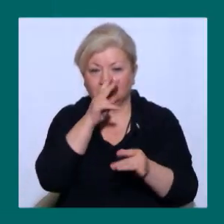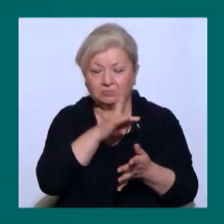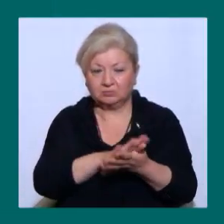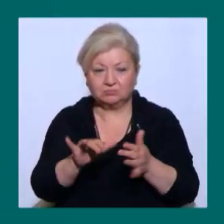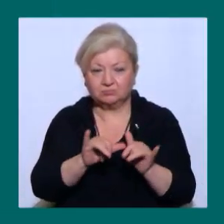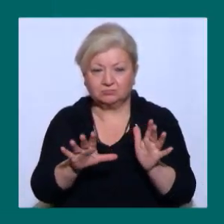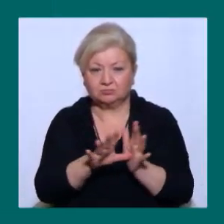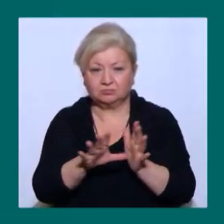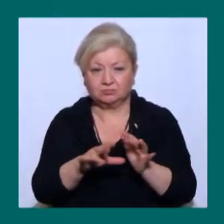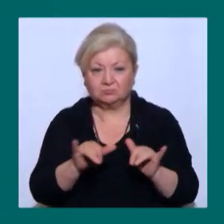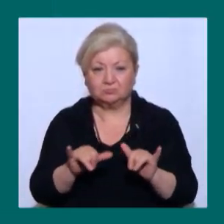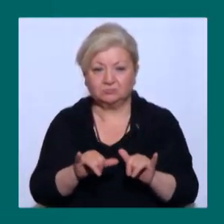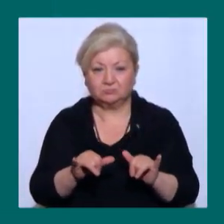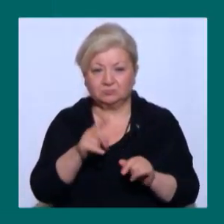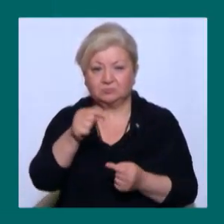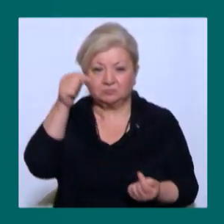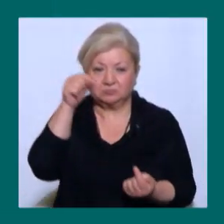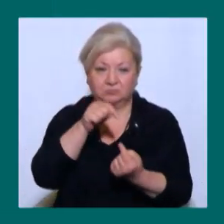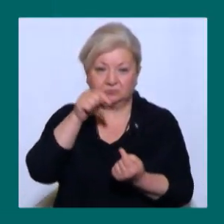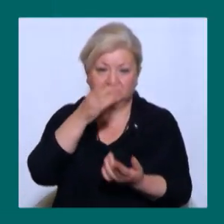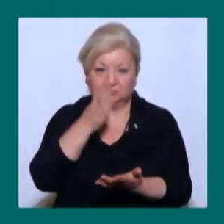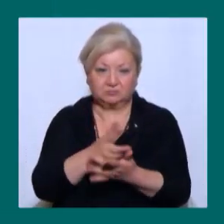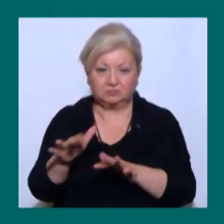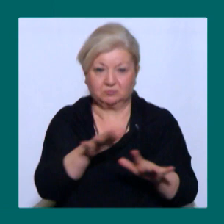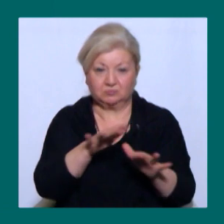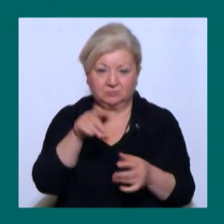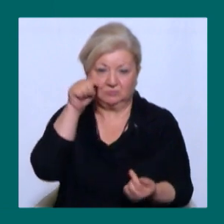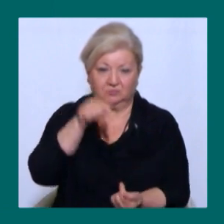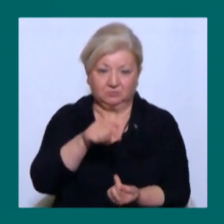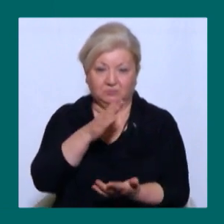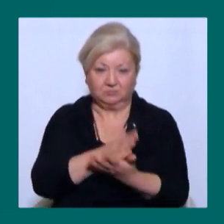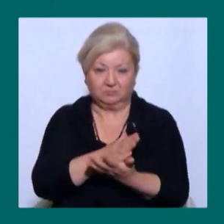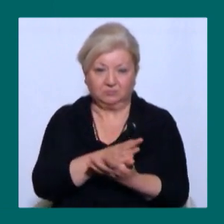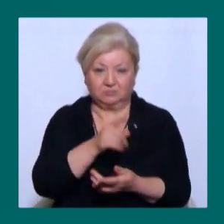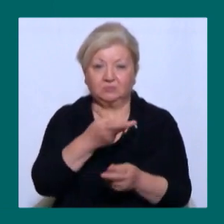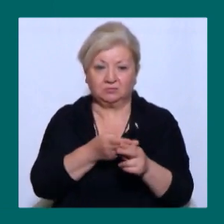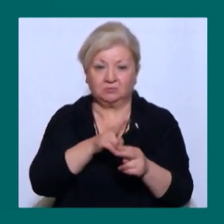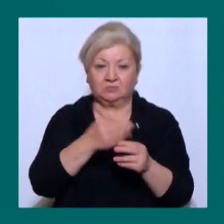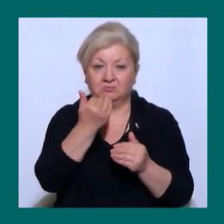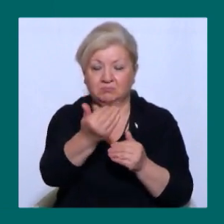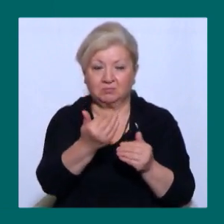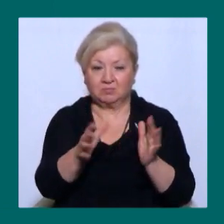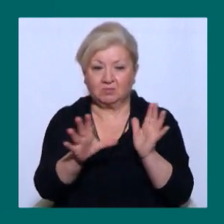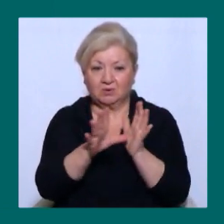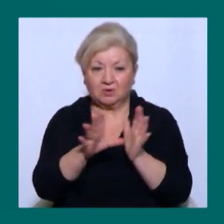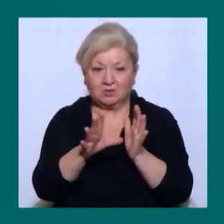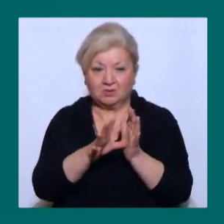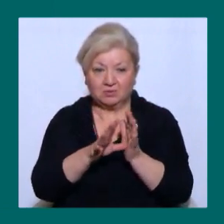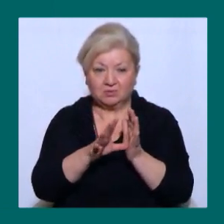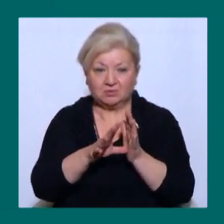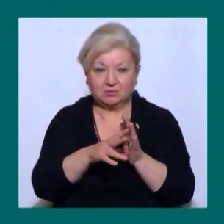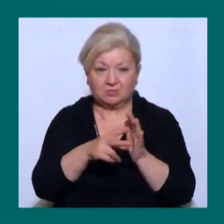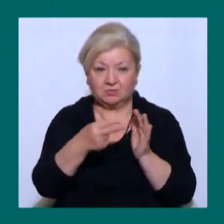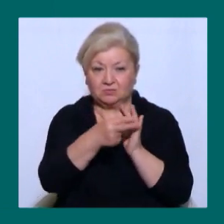რომელიც გააჩნიათ აი ამ ორ ტალღას. ისინი ხომ ერთმანეთის საპირისპიროდ მოძრაობენ, ასე რომ მათი ენერგიები